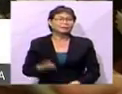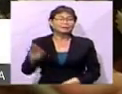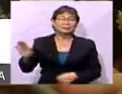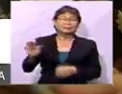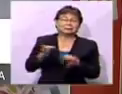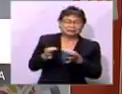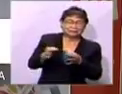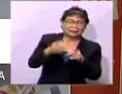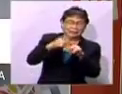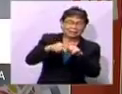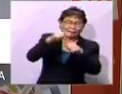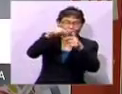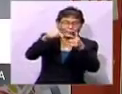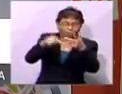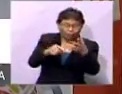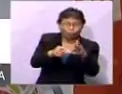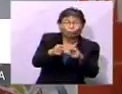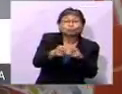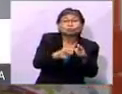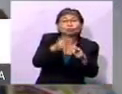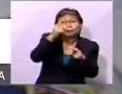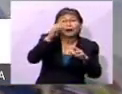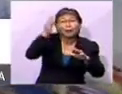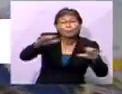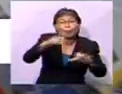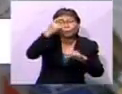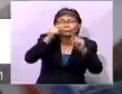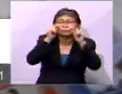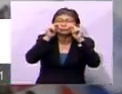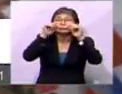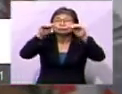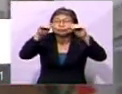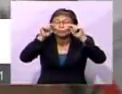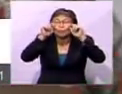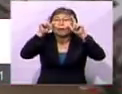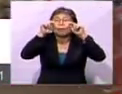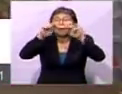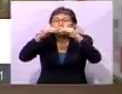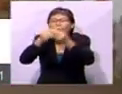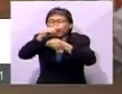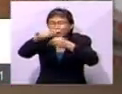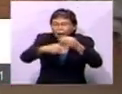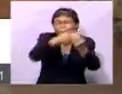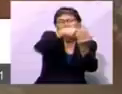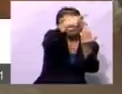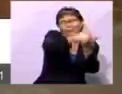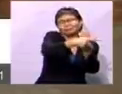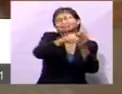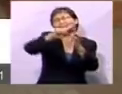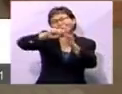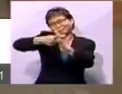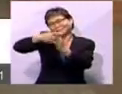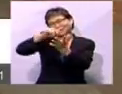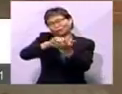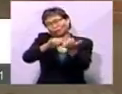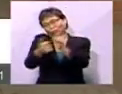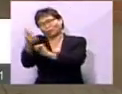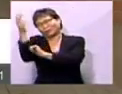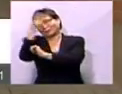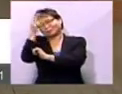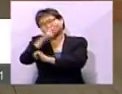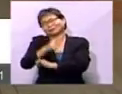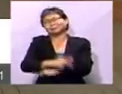Jelasnya pelbagai usaha akan dijalankan bagi meningkatkan kesedaran masyarakat mengenai inisiatif yang diperkenalkan oleh kerajaan